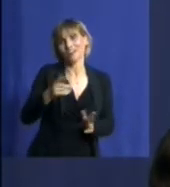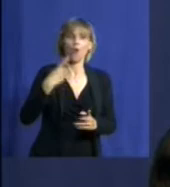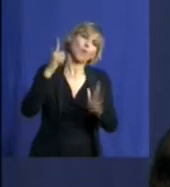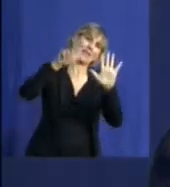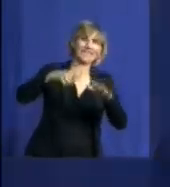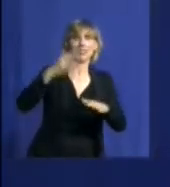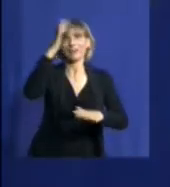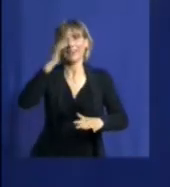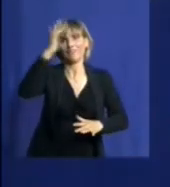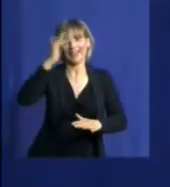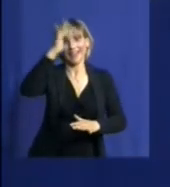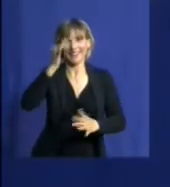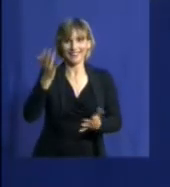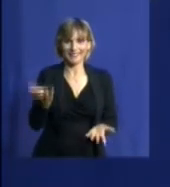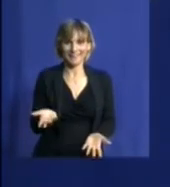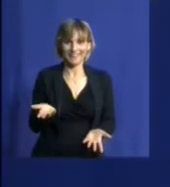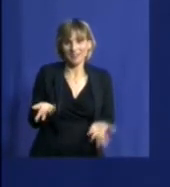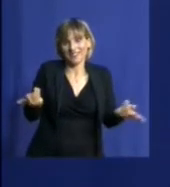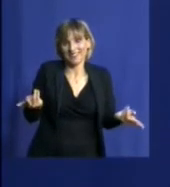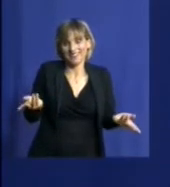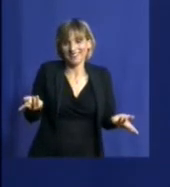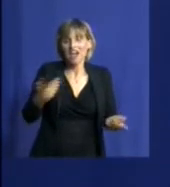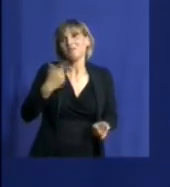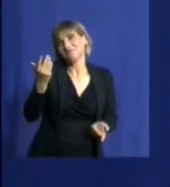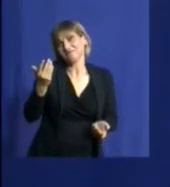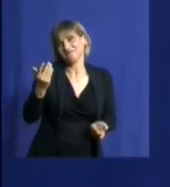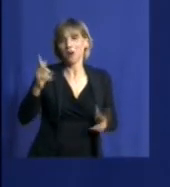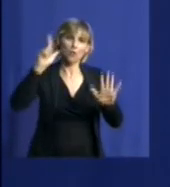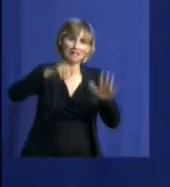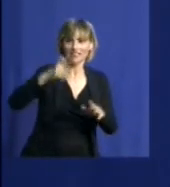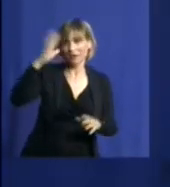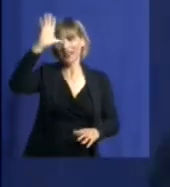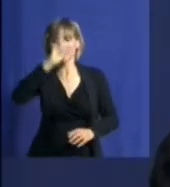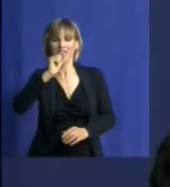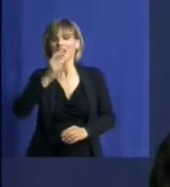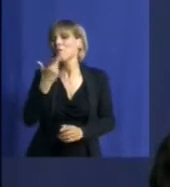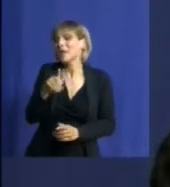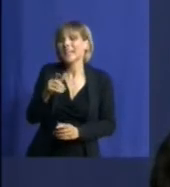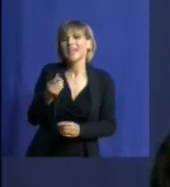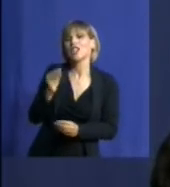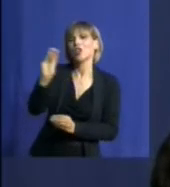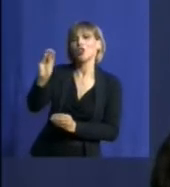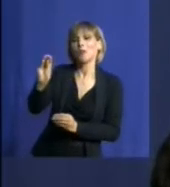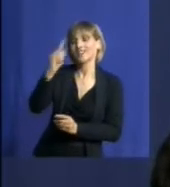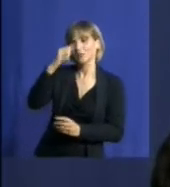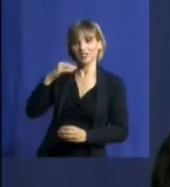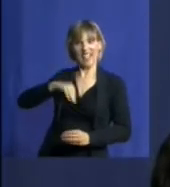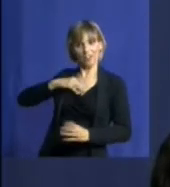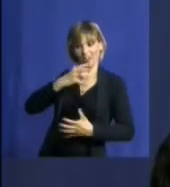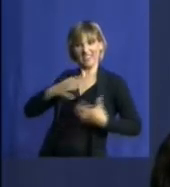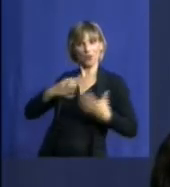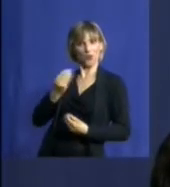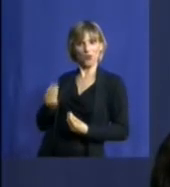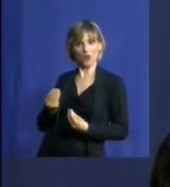settimana per capire una settimana per capirci qualcosa. Questa sì. Perché è una domanda che mette in discussione